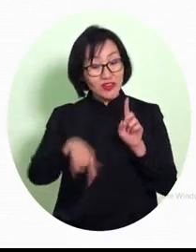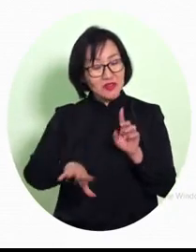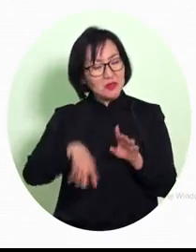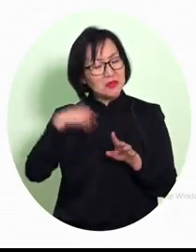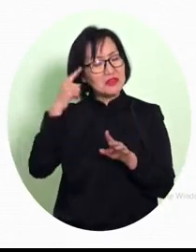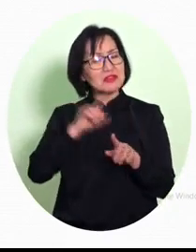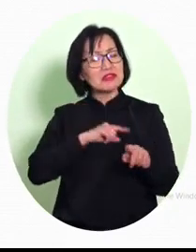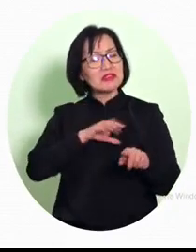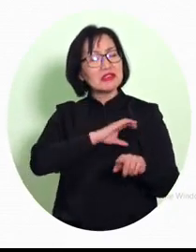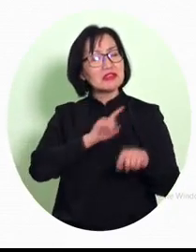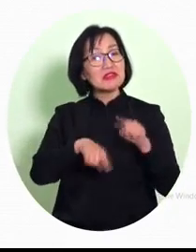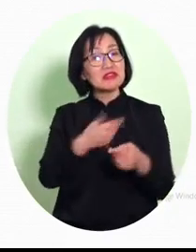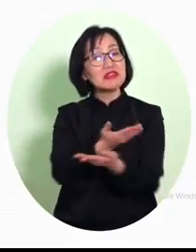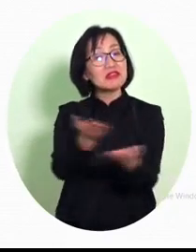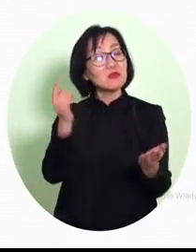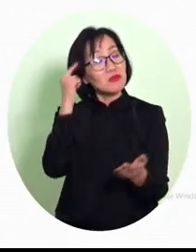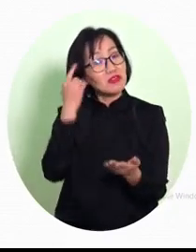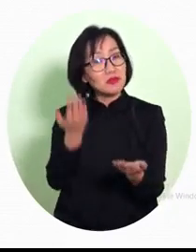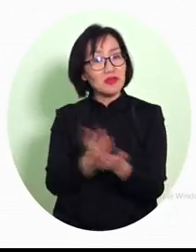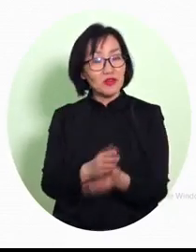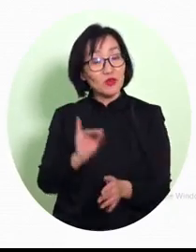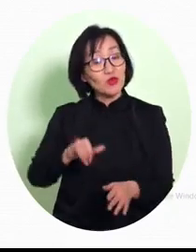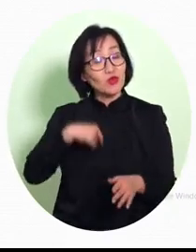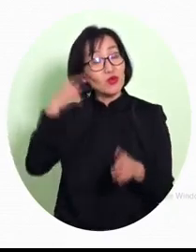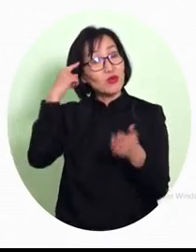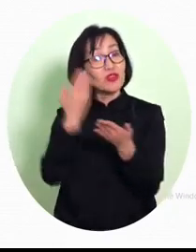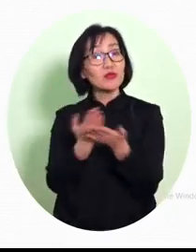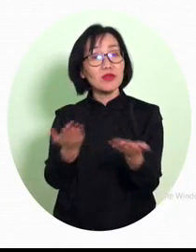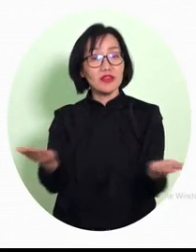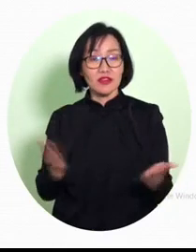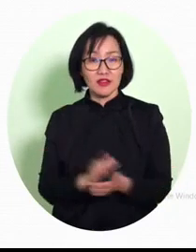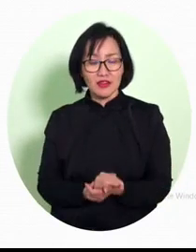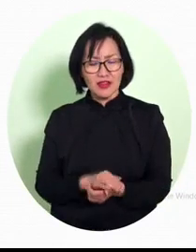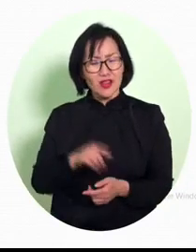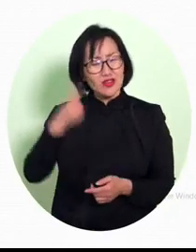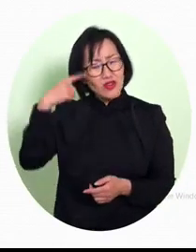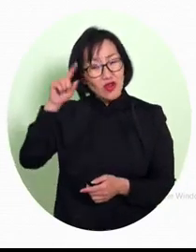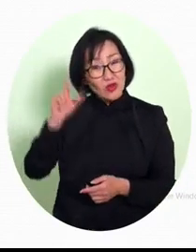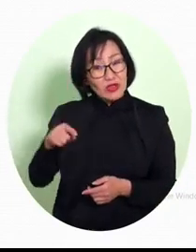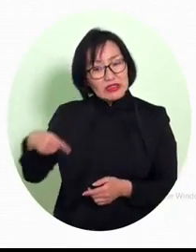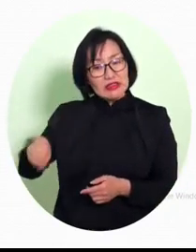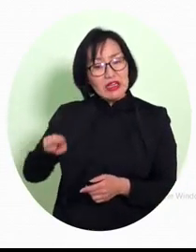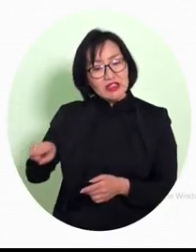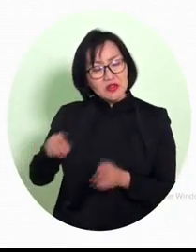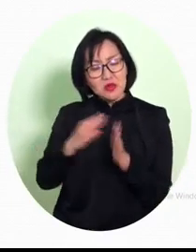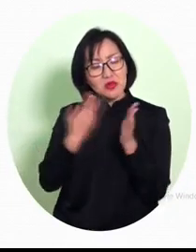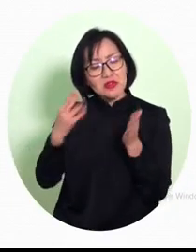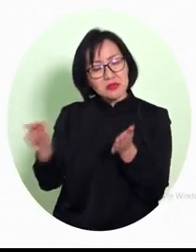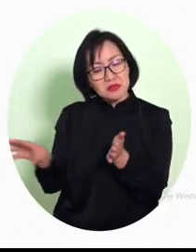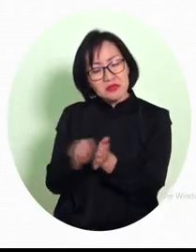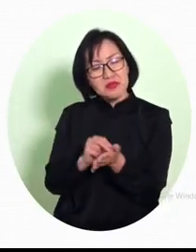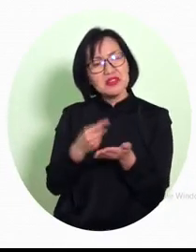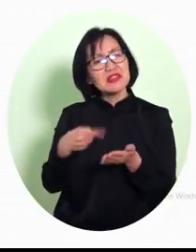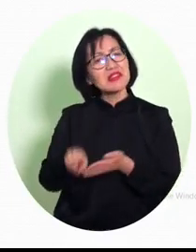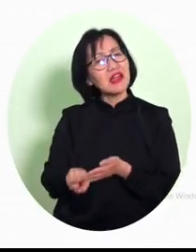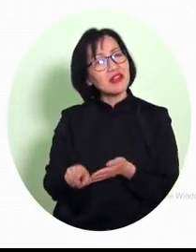ямар санаа төрж байна? Юу бодогдож байна? За, зохиолч яагаад энэ шүлгийг бичих болсон юм